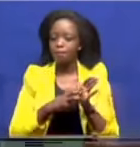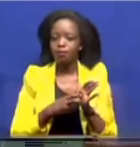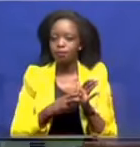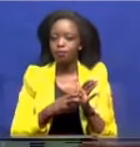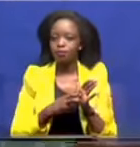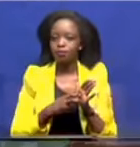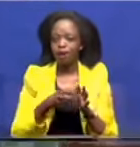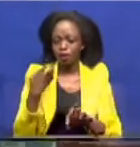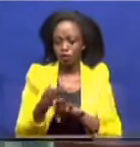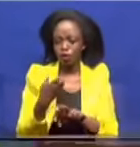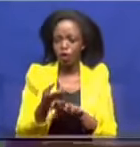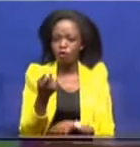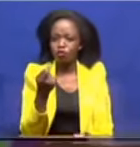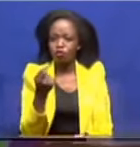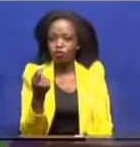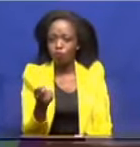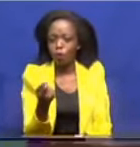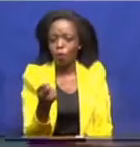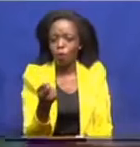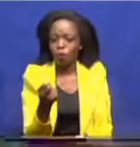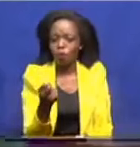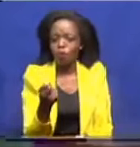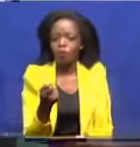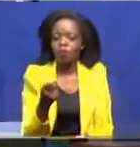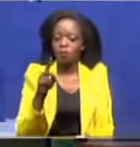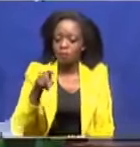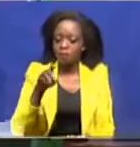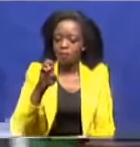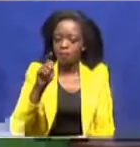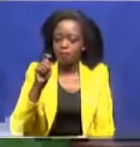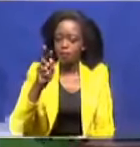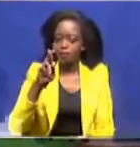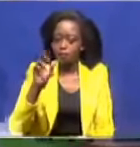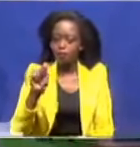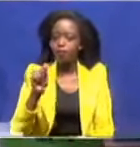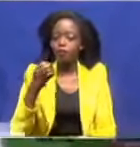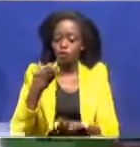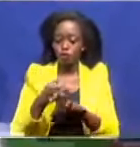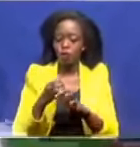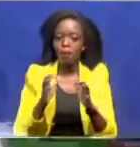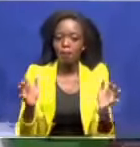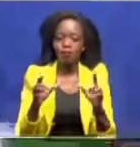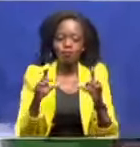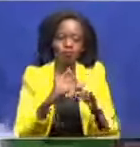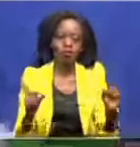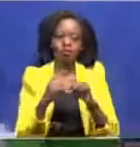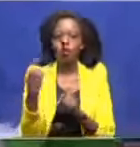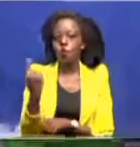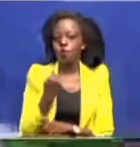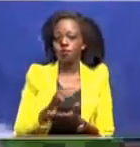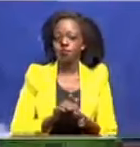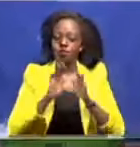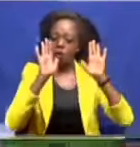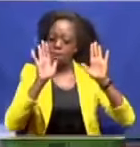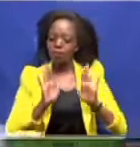kajiwe kadogo. Petra ndio jiwe ambayo ni mwamba. Hayo yote ni usemi. La muhimu